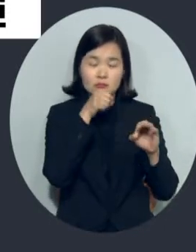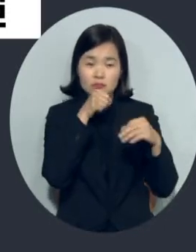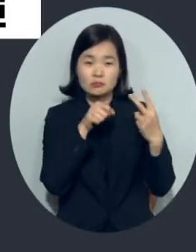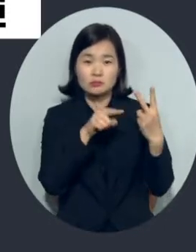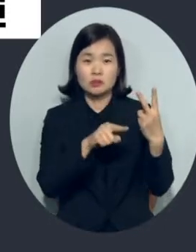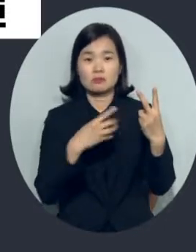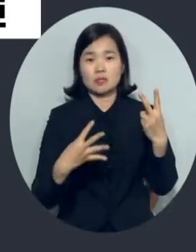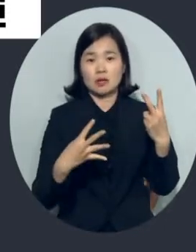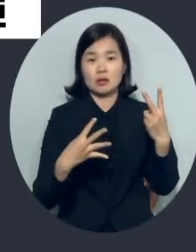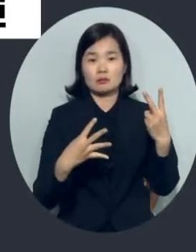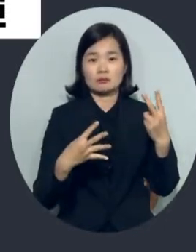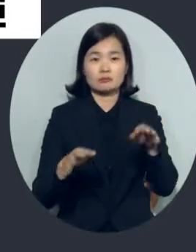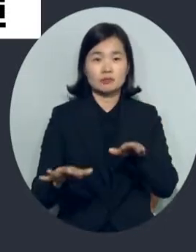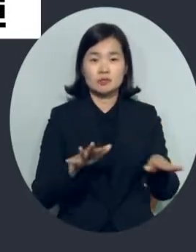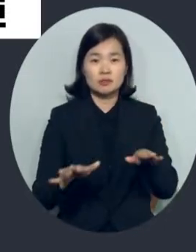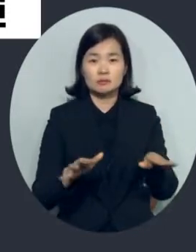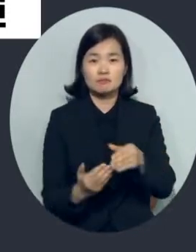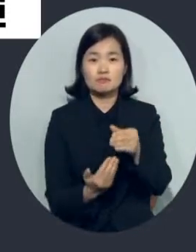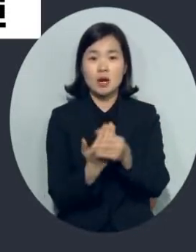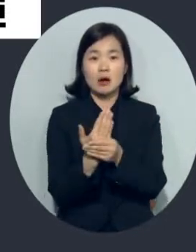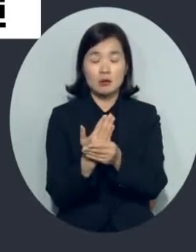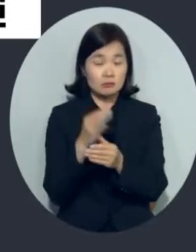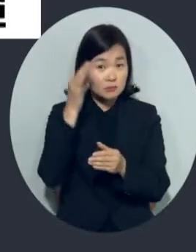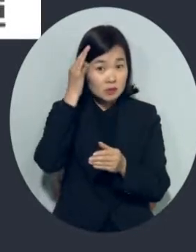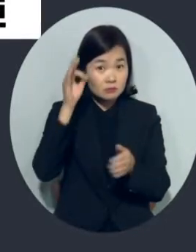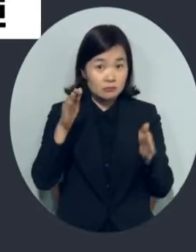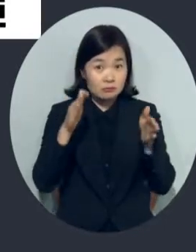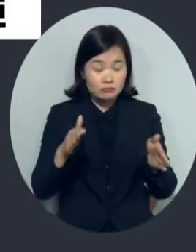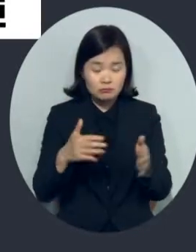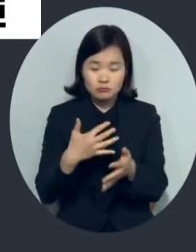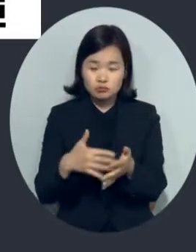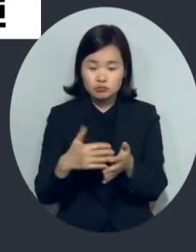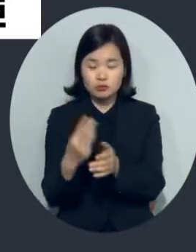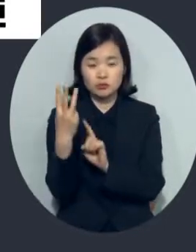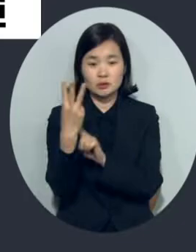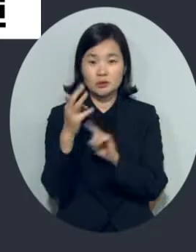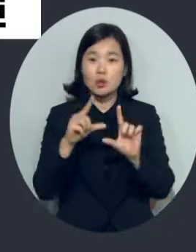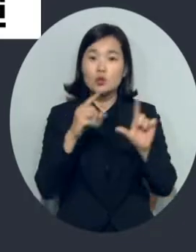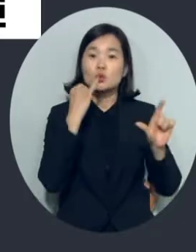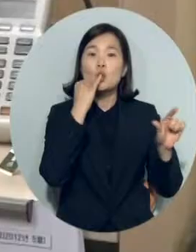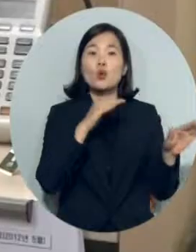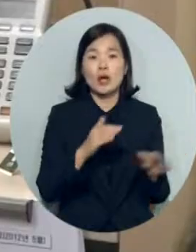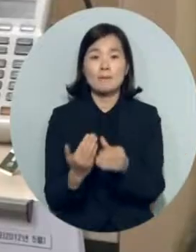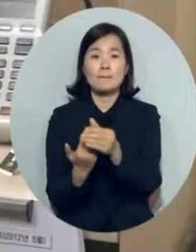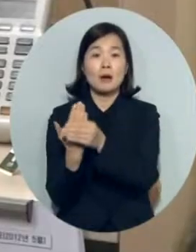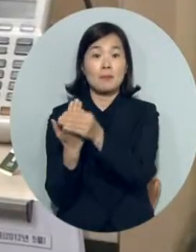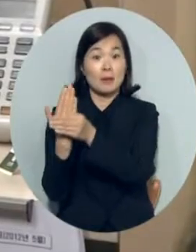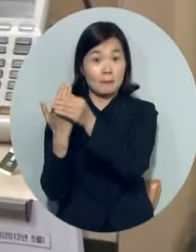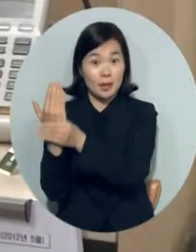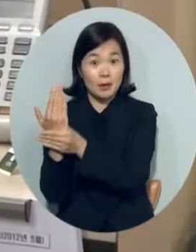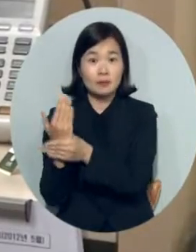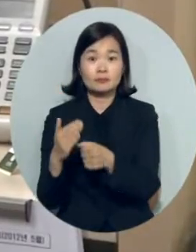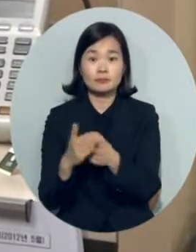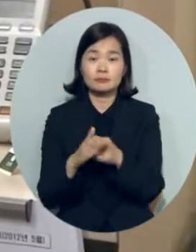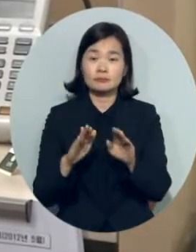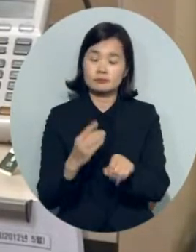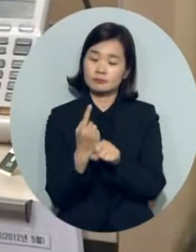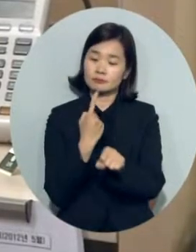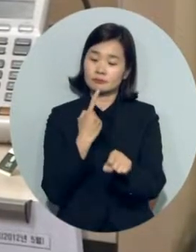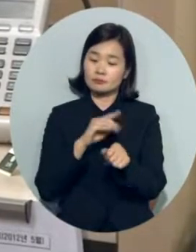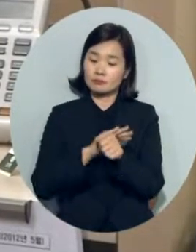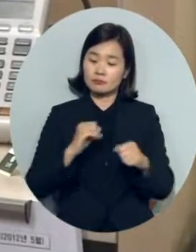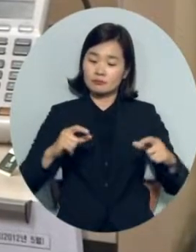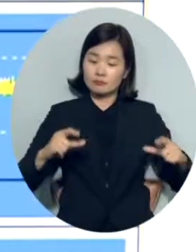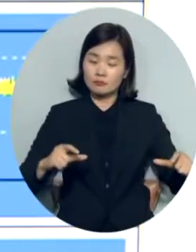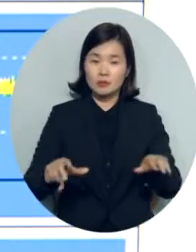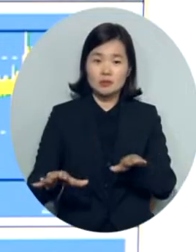의 지진이 발생하며 열흘 동안 3건의 지진이 경북 동해안에서 잇따랐습니다 지난해 경북 지역